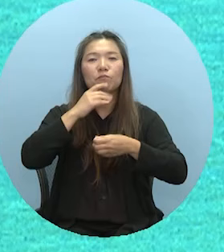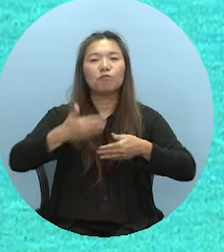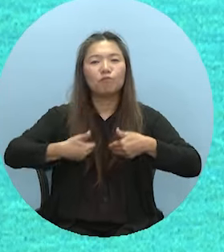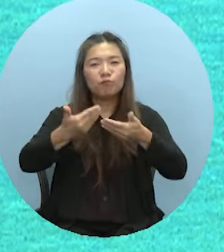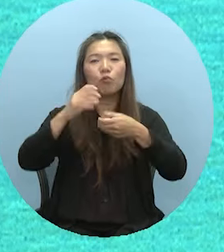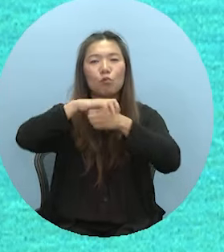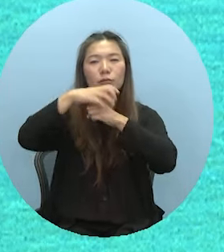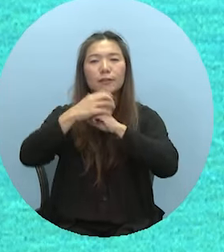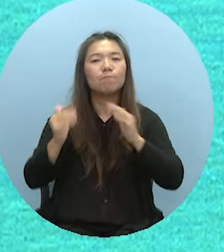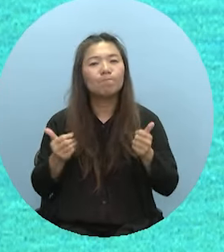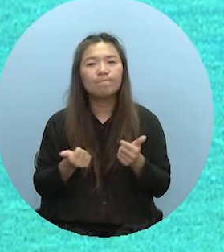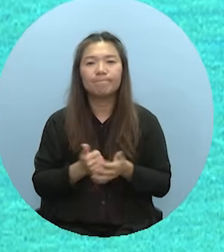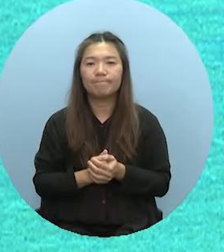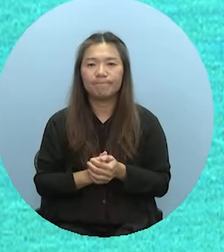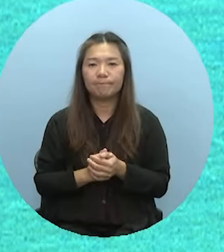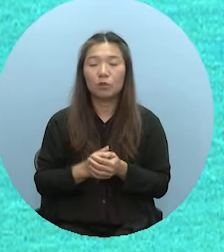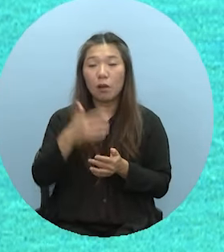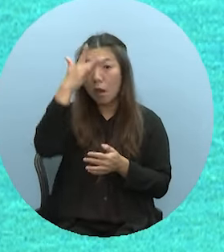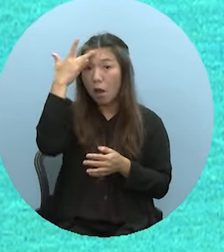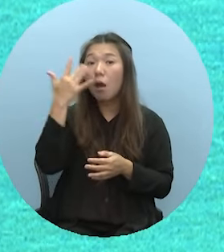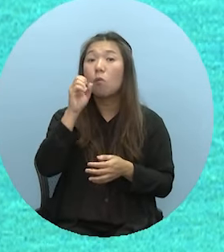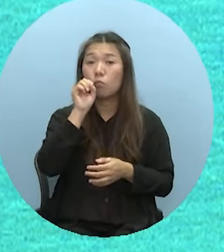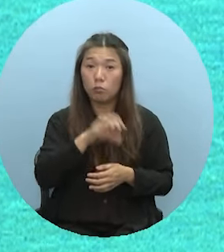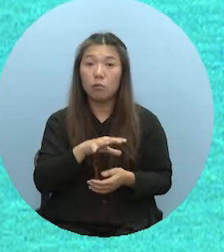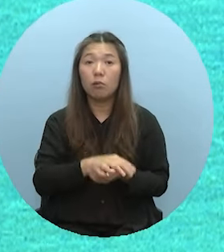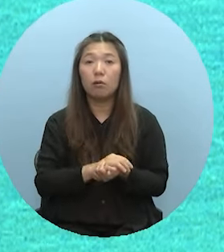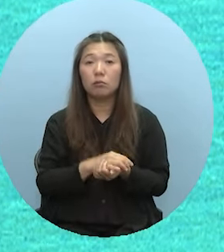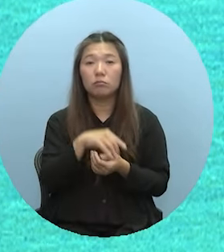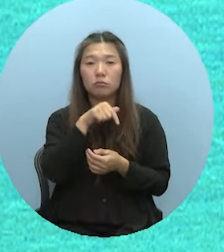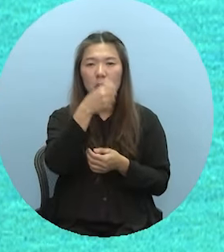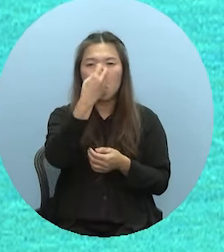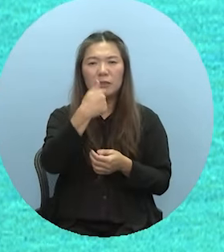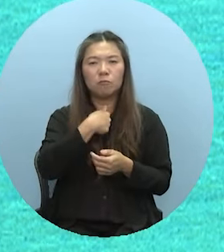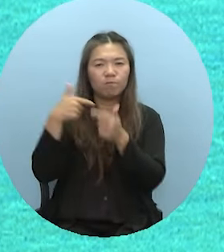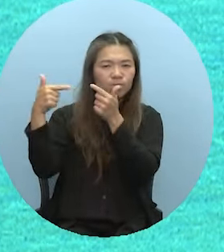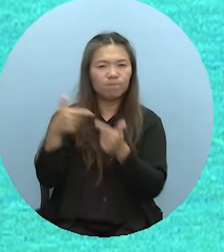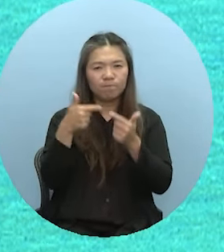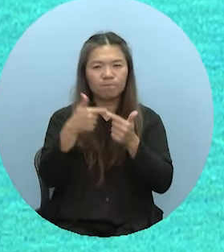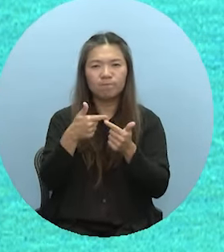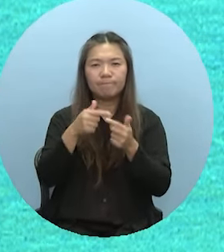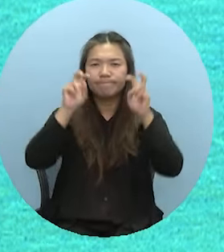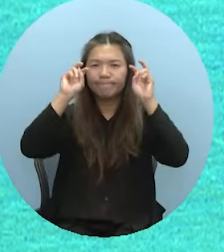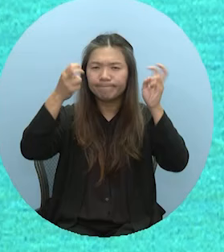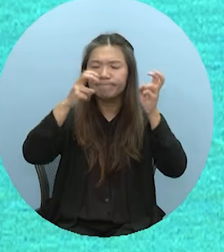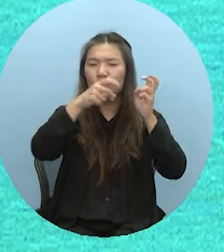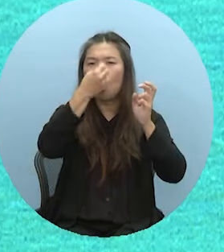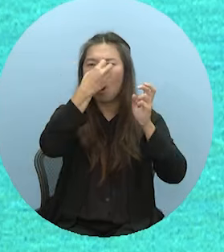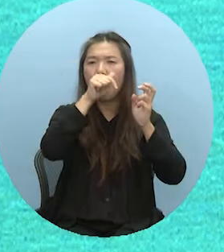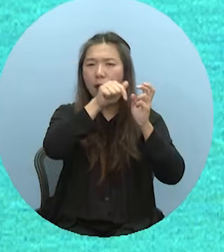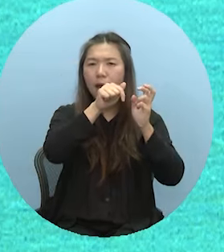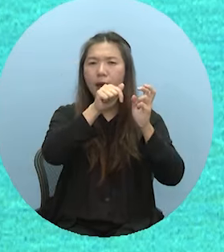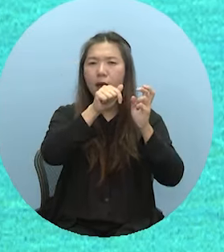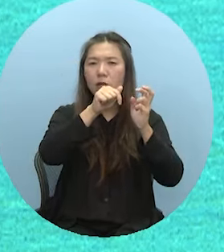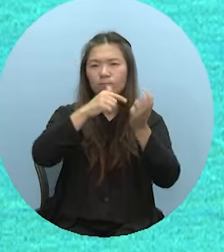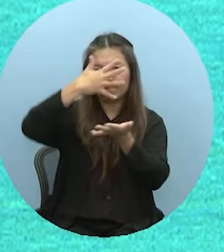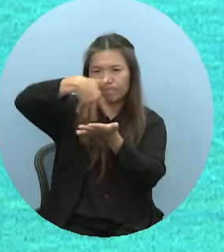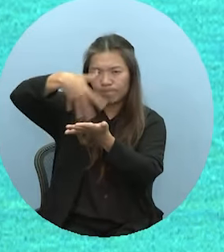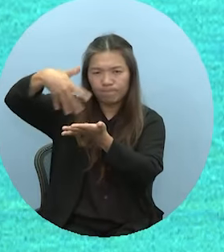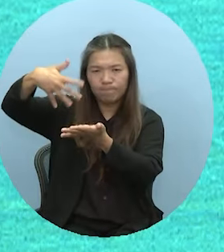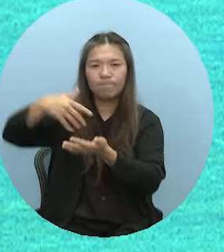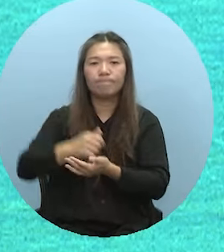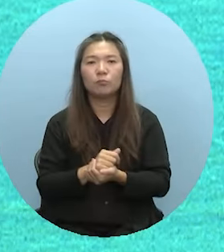勢。夏主任表示，香港一定要繼續在港這個字做文